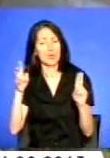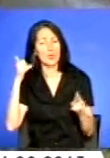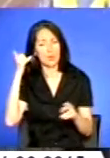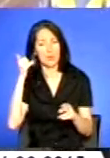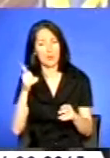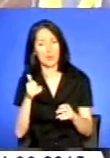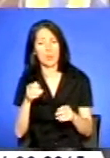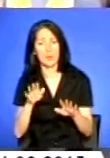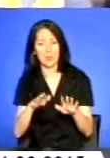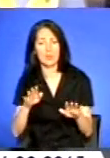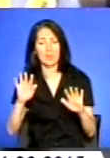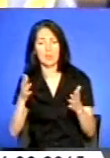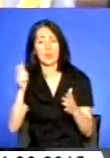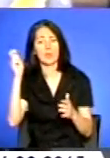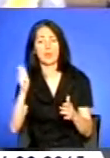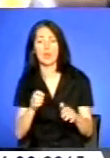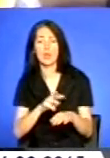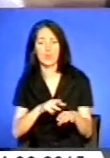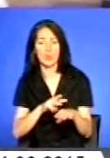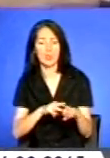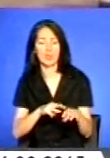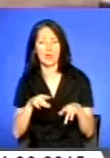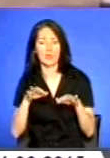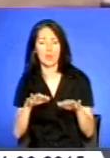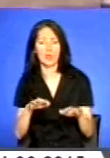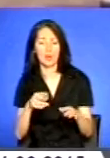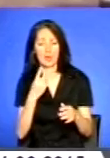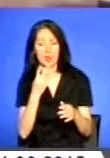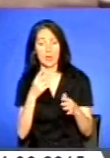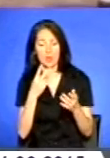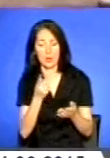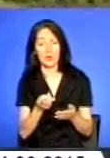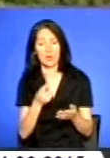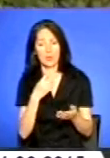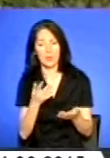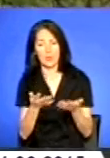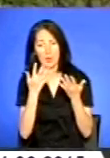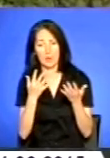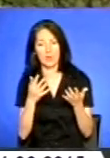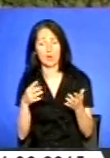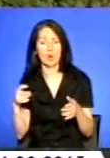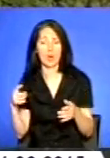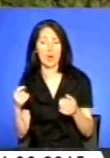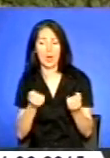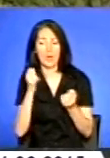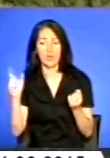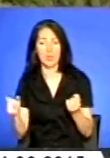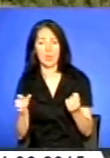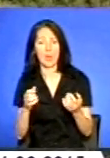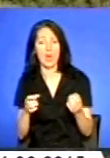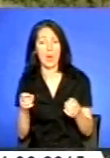місце події виїхала слідчо-оперативна група. У ході огляду стало відомо, що водій автомобіля Citroen Berlingo, мешканець села